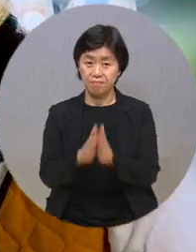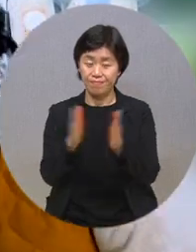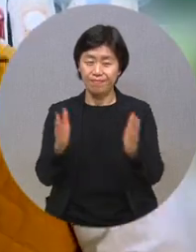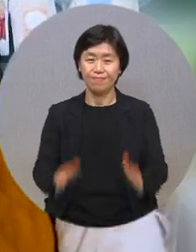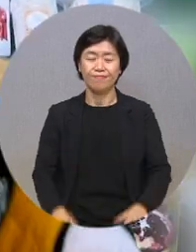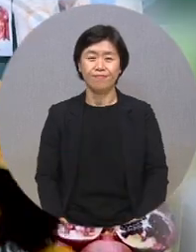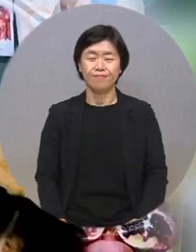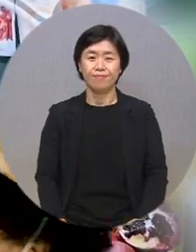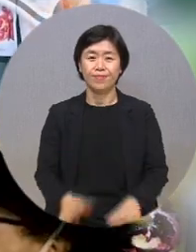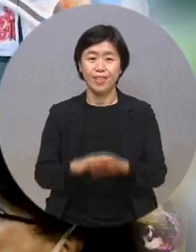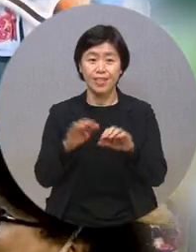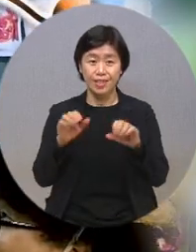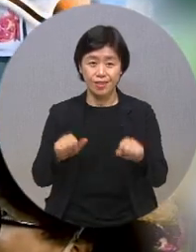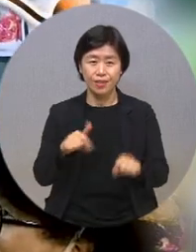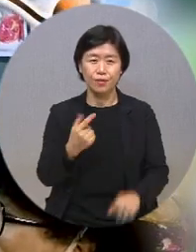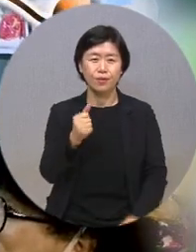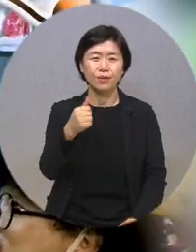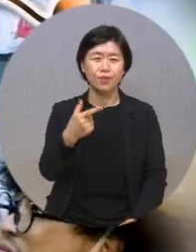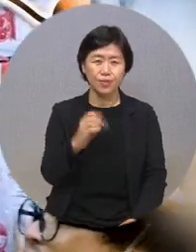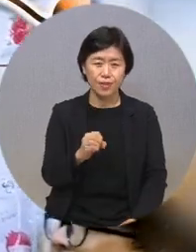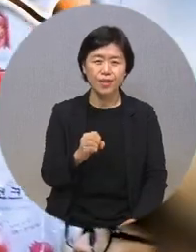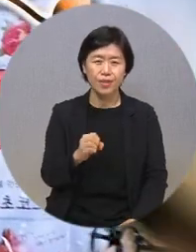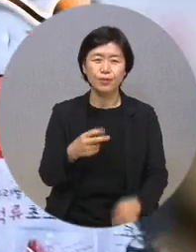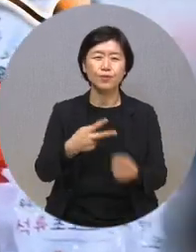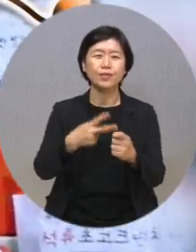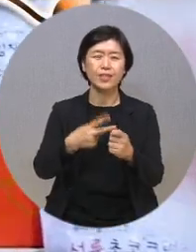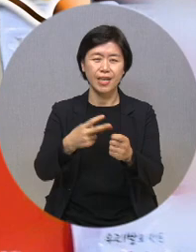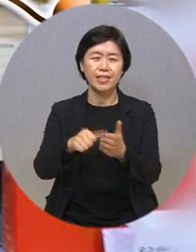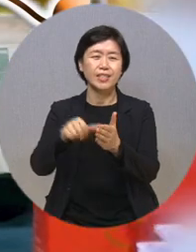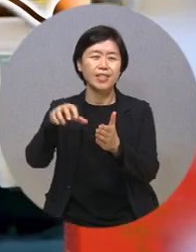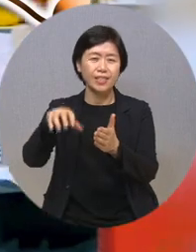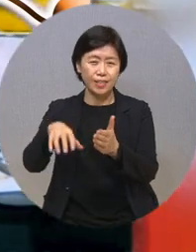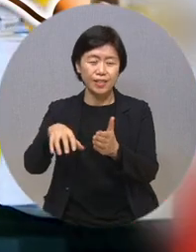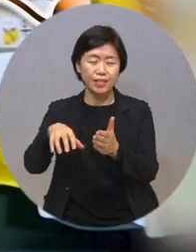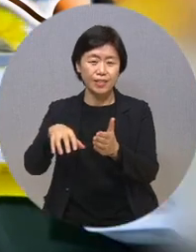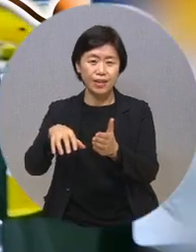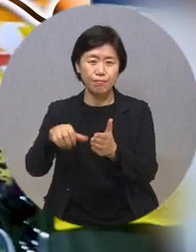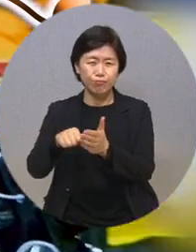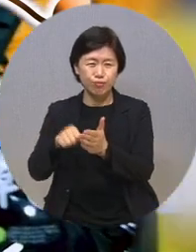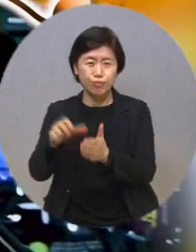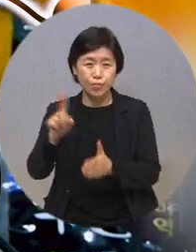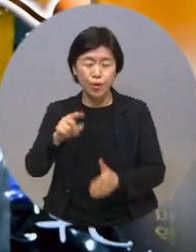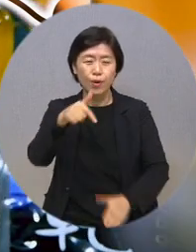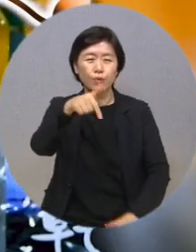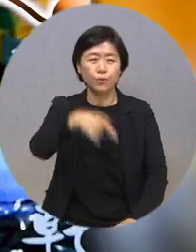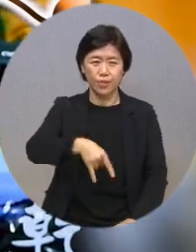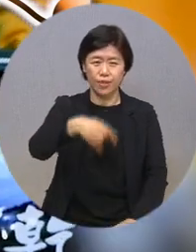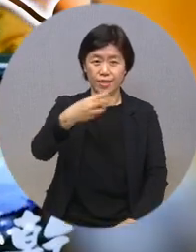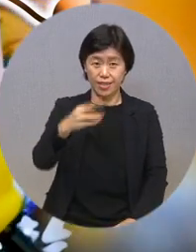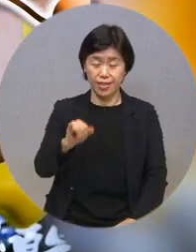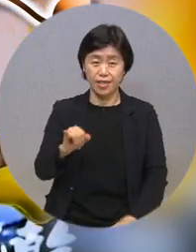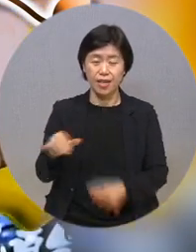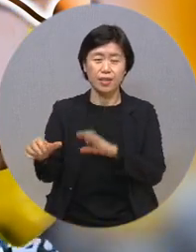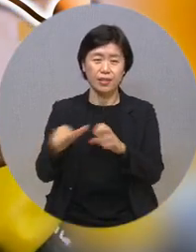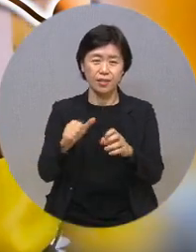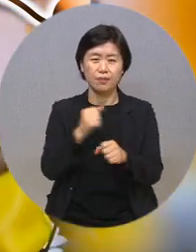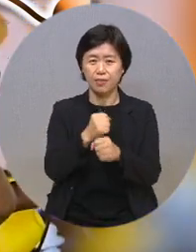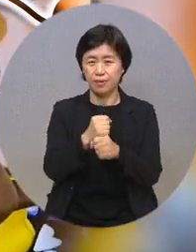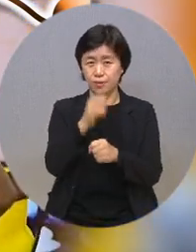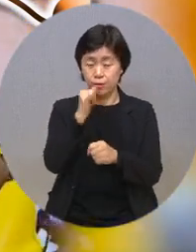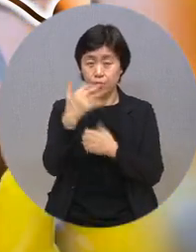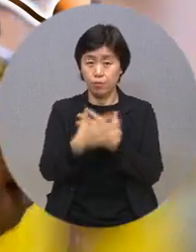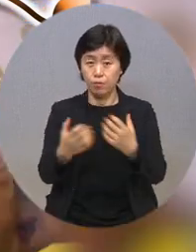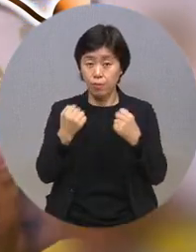출발합니다. 안녕하세요. 고흥의 제2의 특산물 귀리로 만든 가공식품입니다. 아. 건강식이고요. 맛있고요. 건강식이고